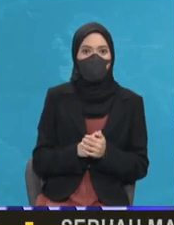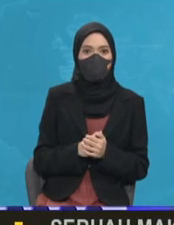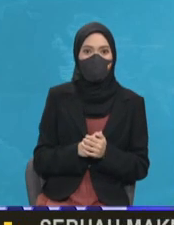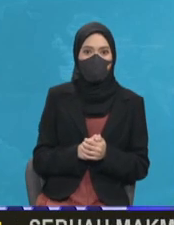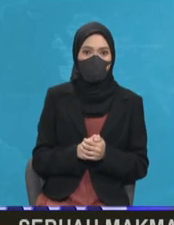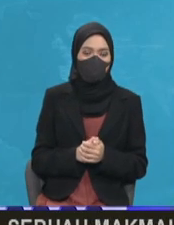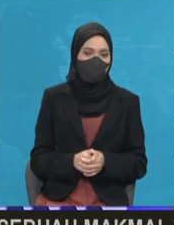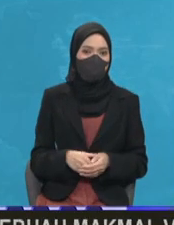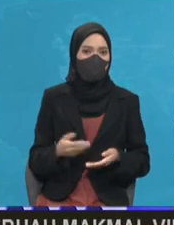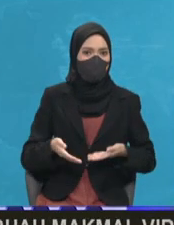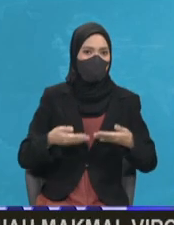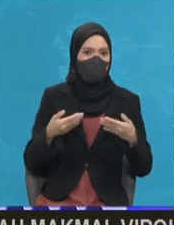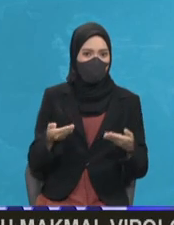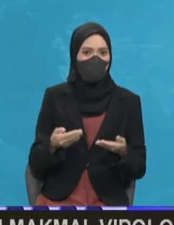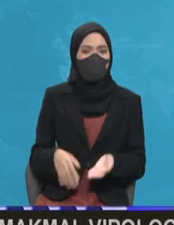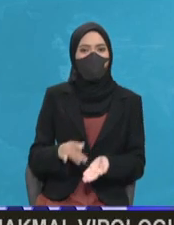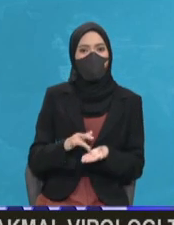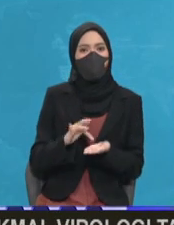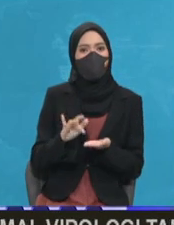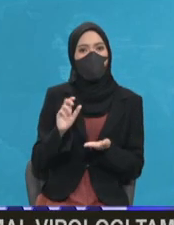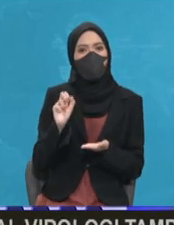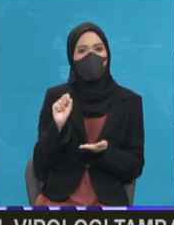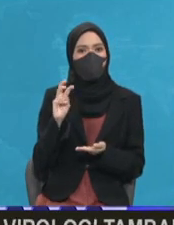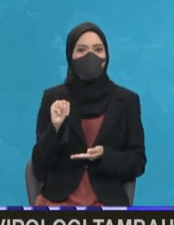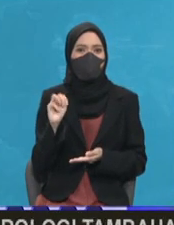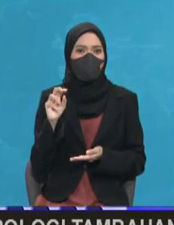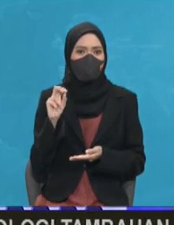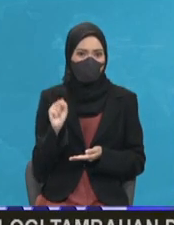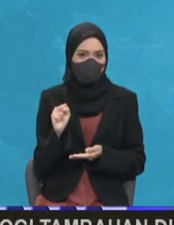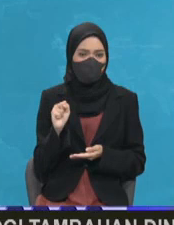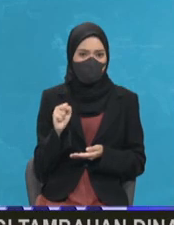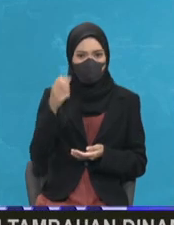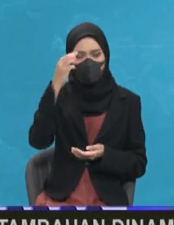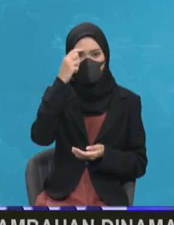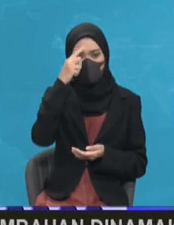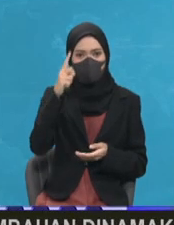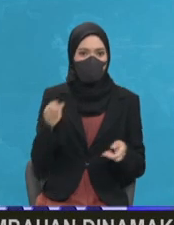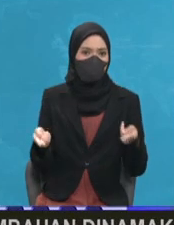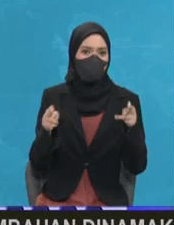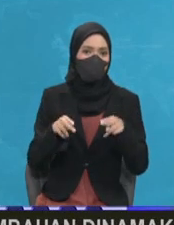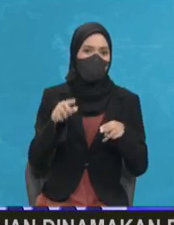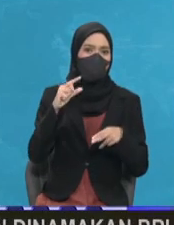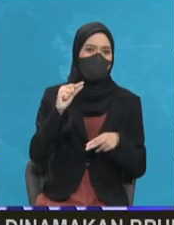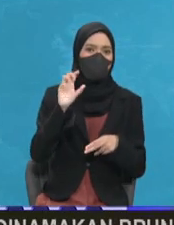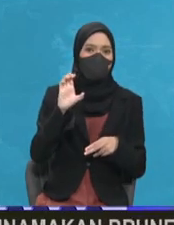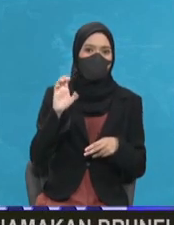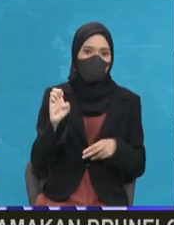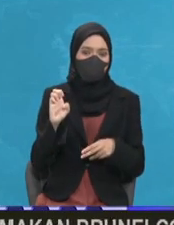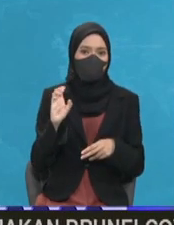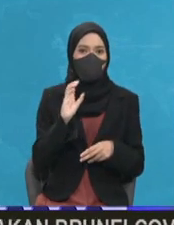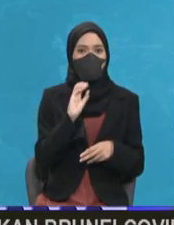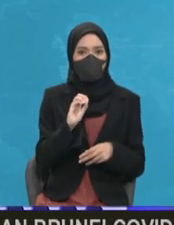pesanan ringkas SMS bagi mendapatkan keputusan peperiksaan Brunei Cambridge peringkat os&e